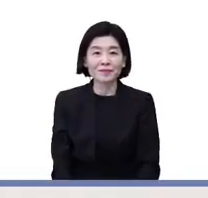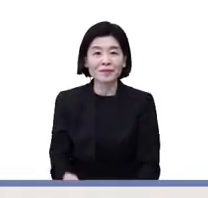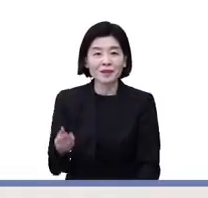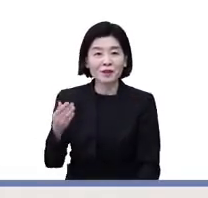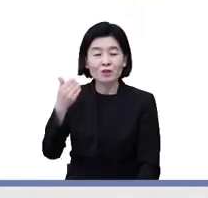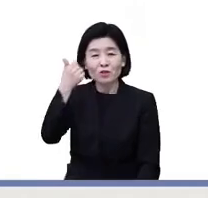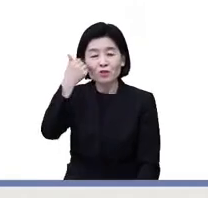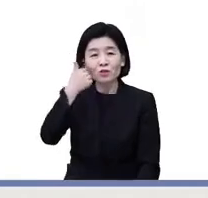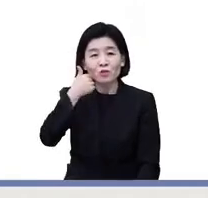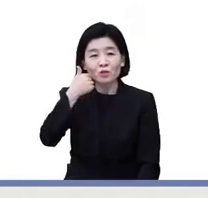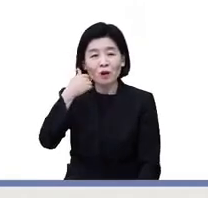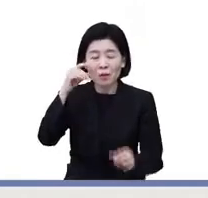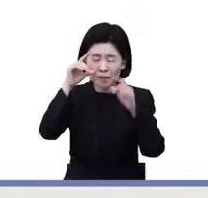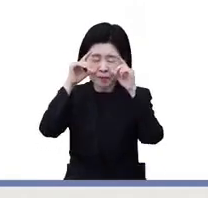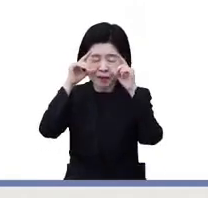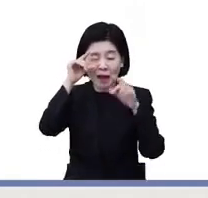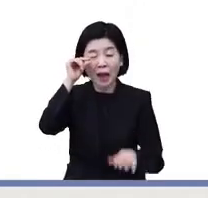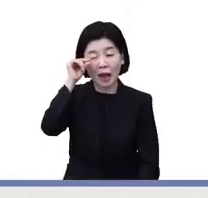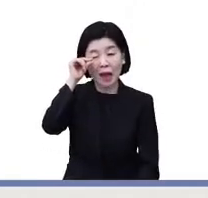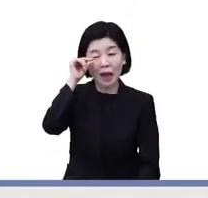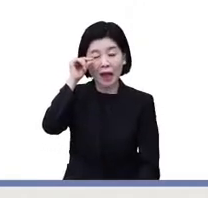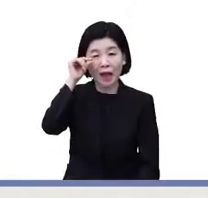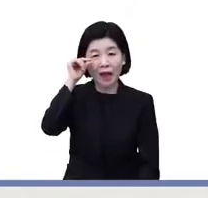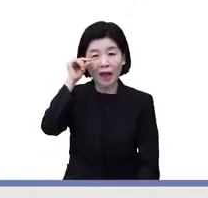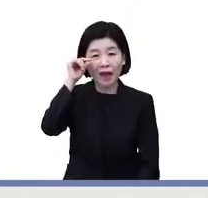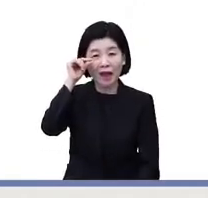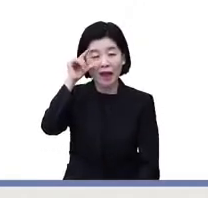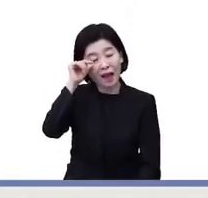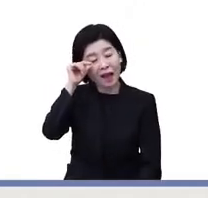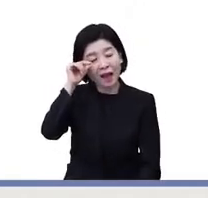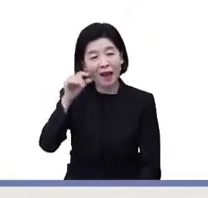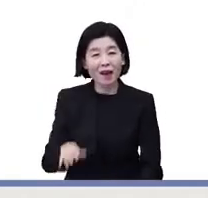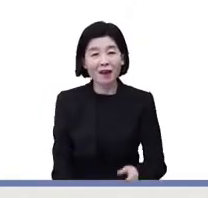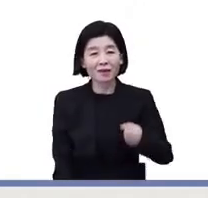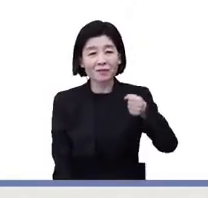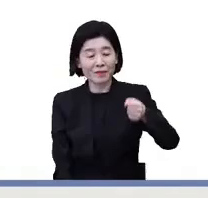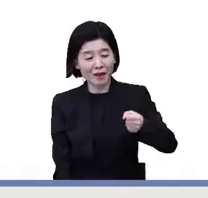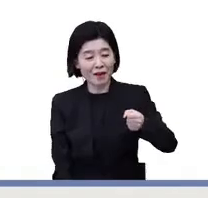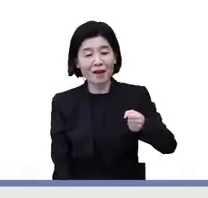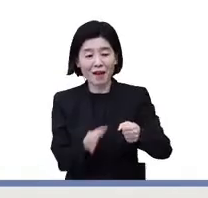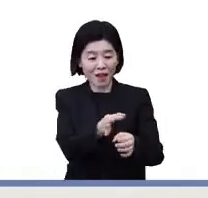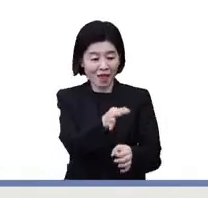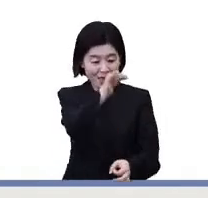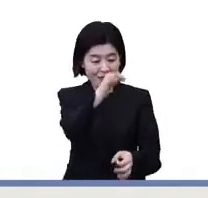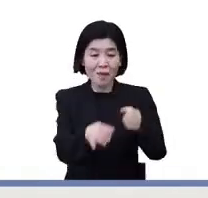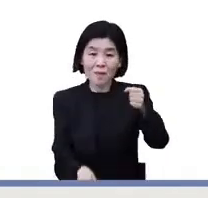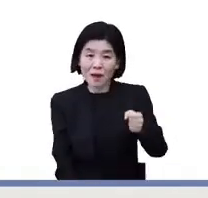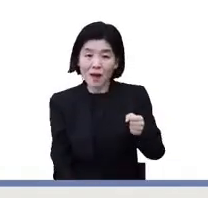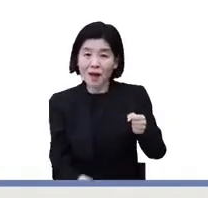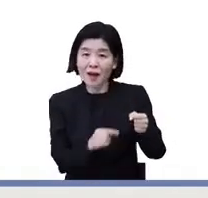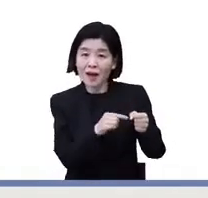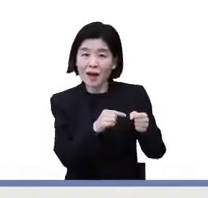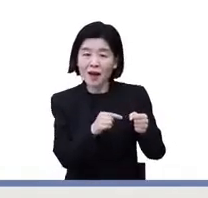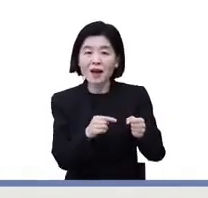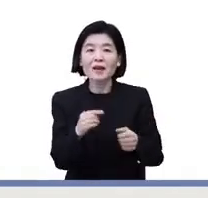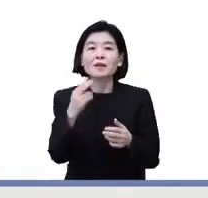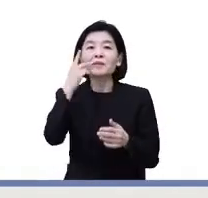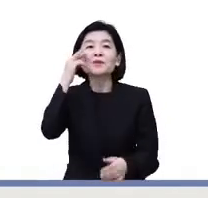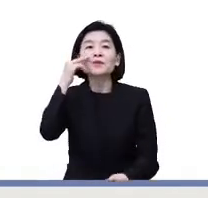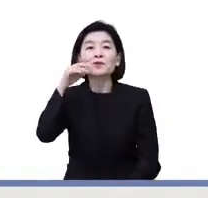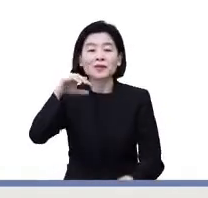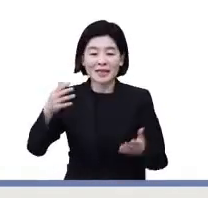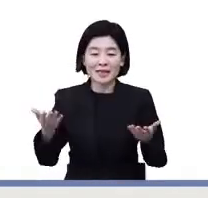어떻게 한쪽 눈을 감고 웬 철봉 같은 거를 들고 사진을 찍으셨어요. 이분이 미국의 철도